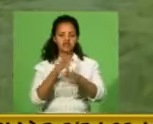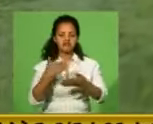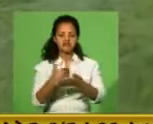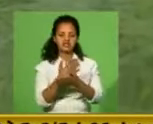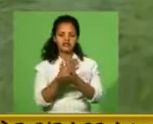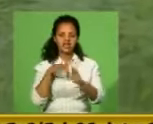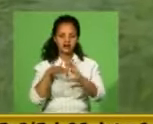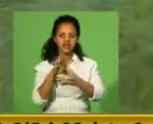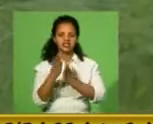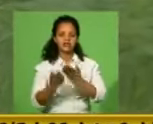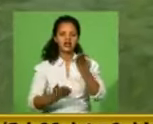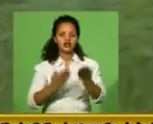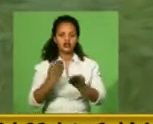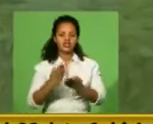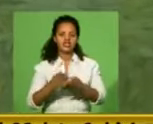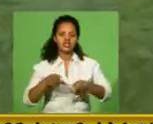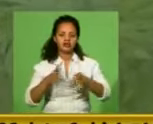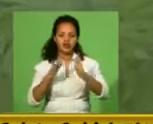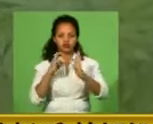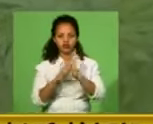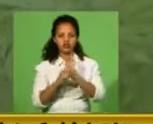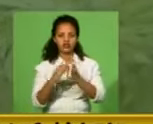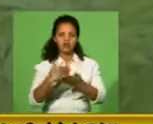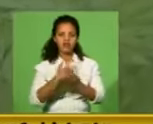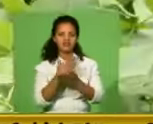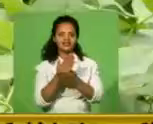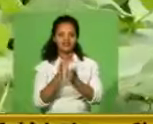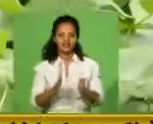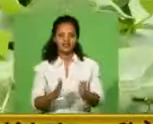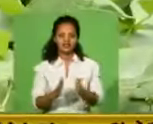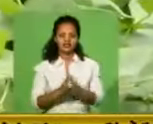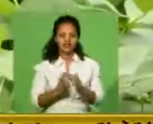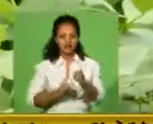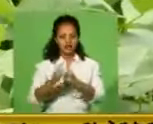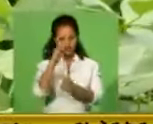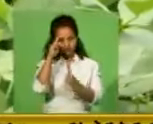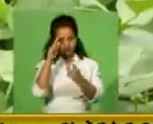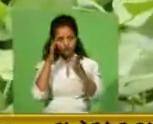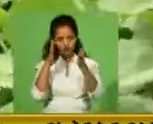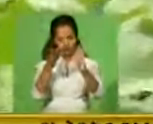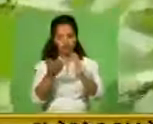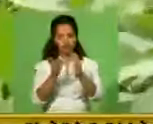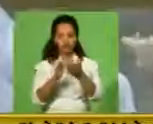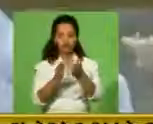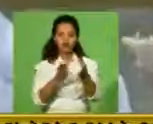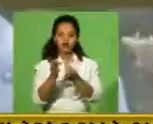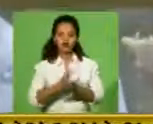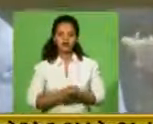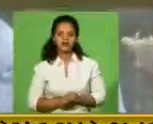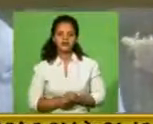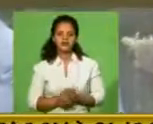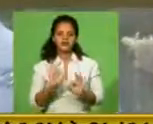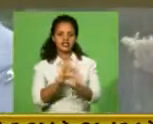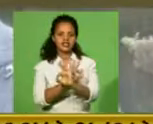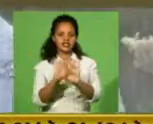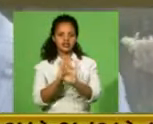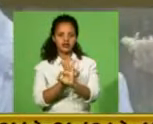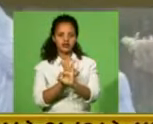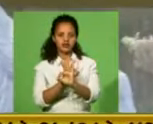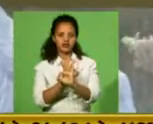በግብአትነት የሚያገለግሉ የግብርና ውጤቶችን ማምረት የመኸር አዝመራው ቀዳሚ ትኩረት ስለመሆኑም ነው ያብራሩት። ኢንዱስትሪ